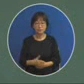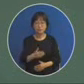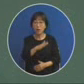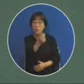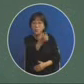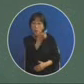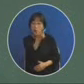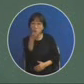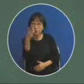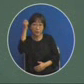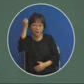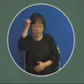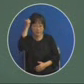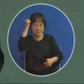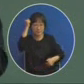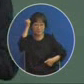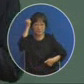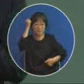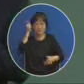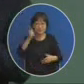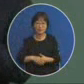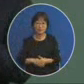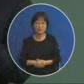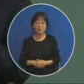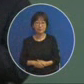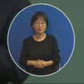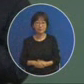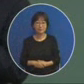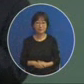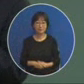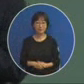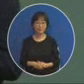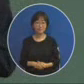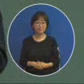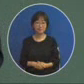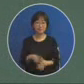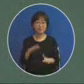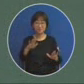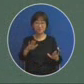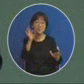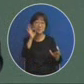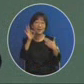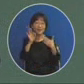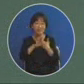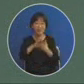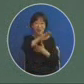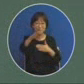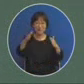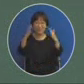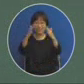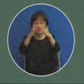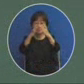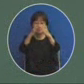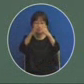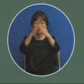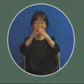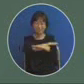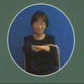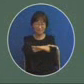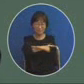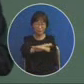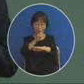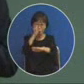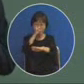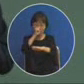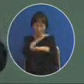기억해야 됩니다. There are a few things you must now keep in mind. 여러분이 집을 잘 지으면 어떻게 되죠? What happens if you build your house very nicely? 좋죠. It'd be